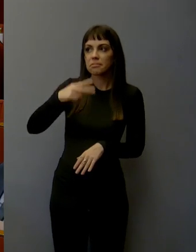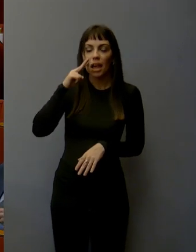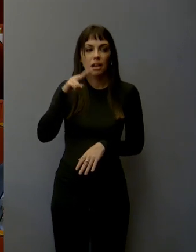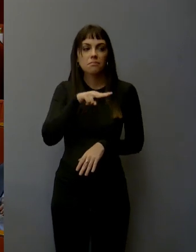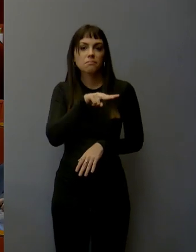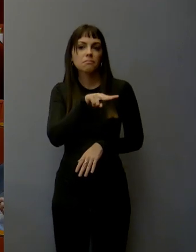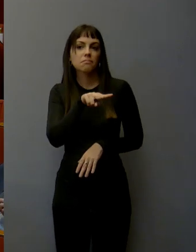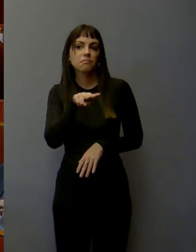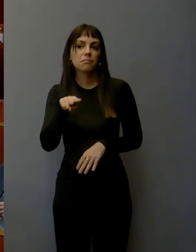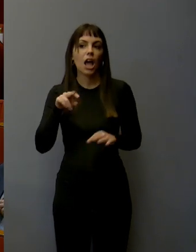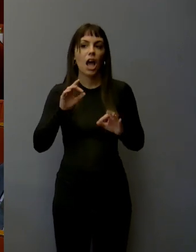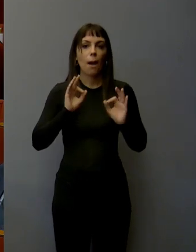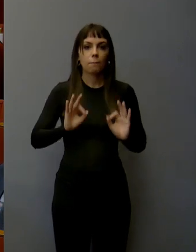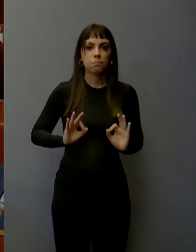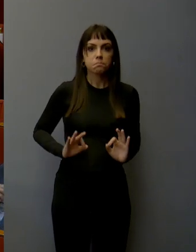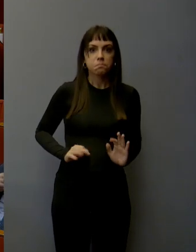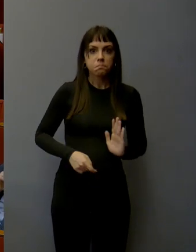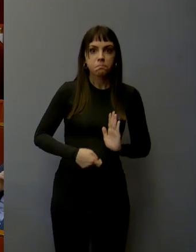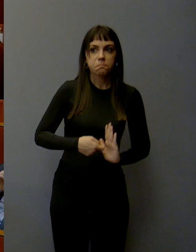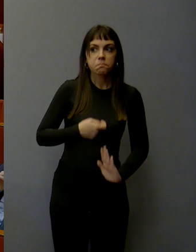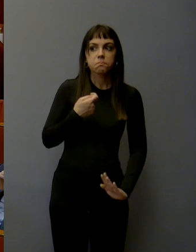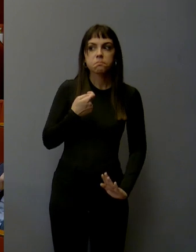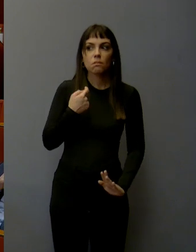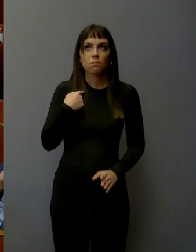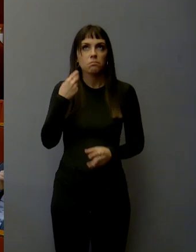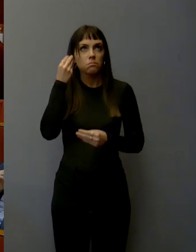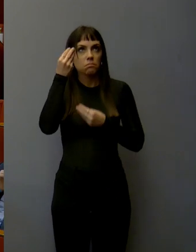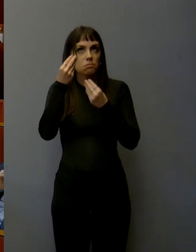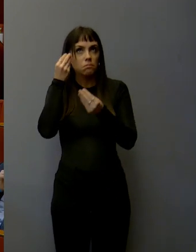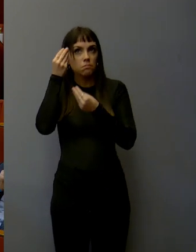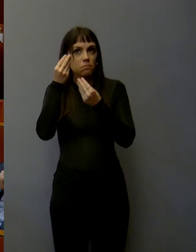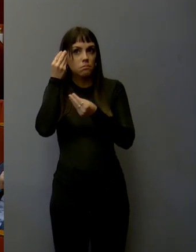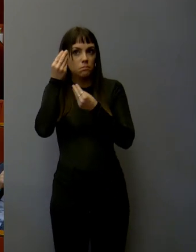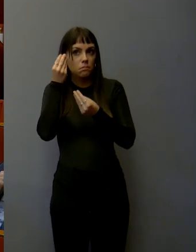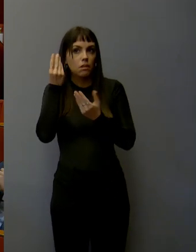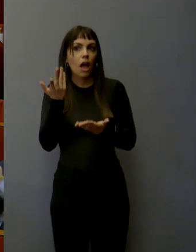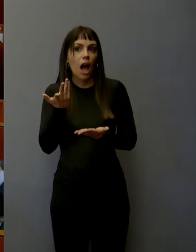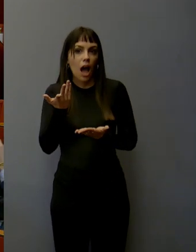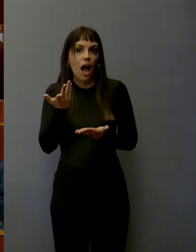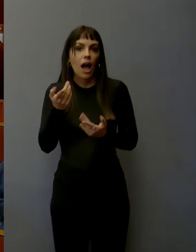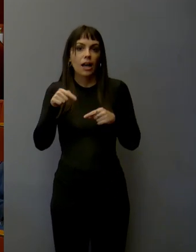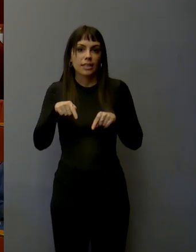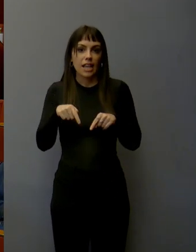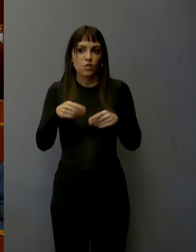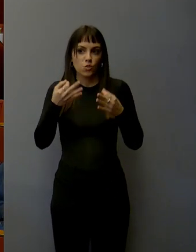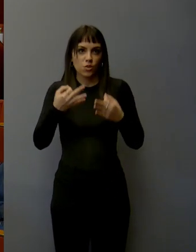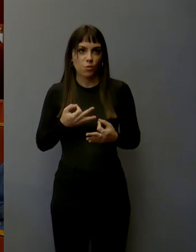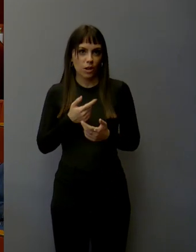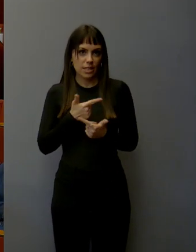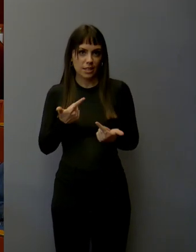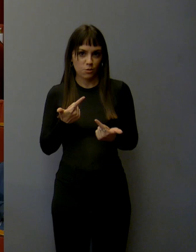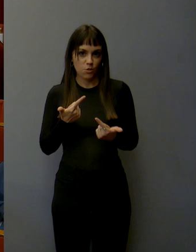su quanto sia sicuro o meno rispetto alla percezione della propria sicurezza o in sicurezza e quindi